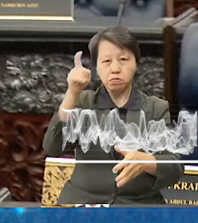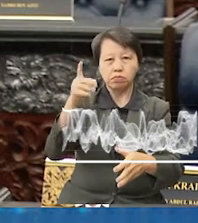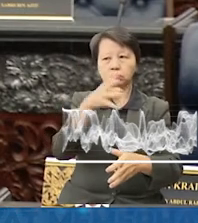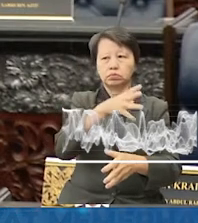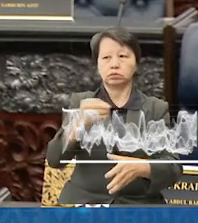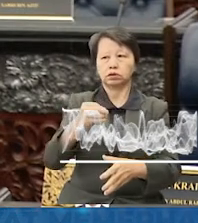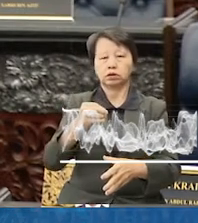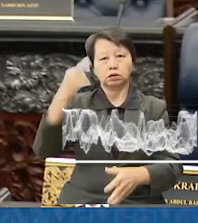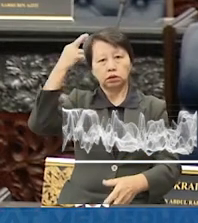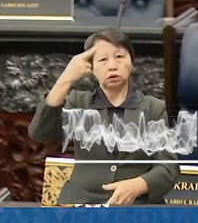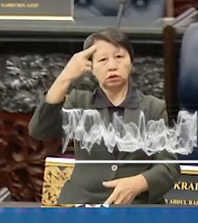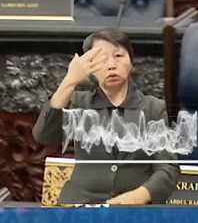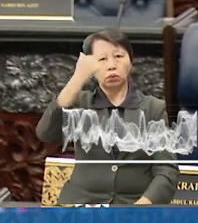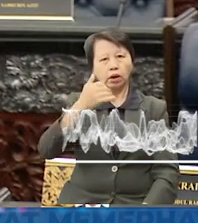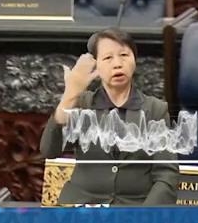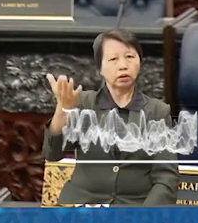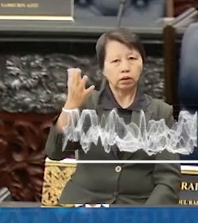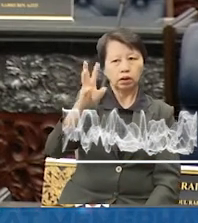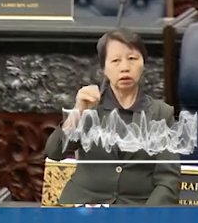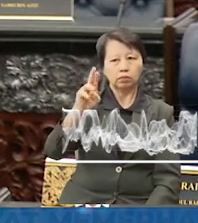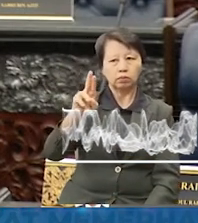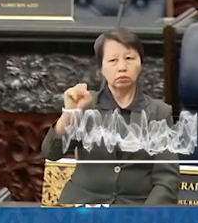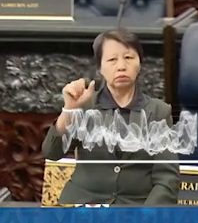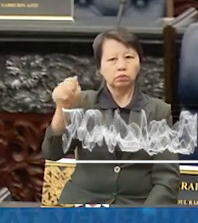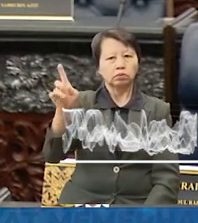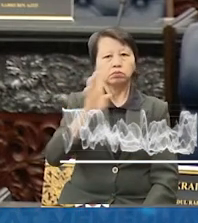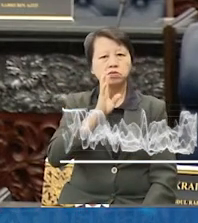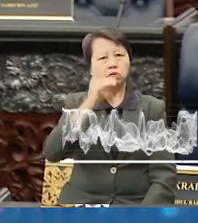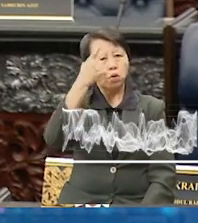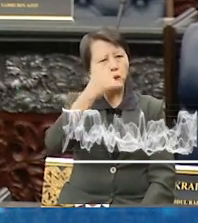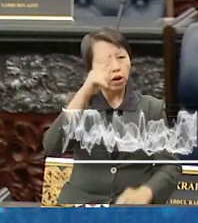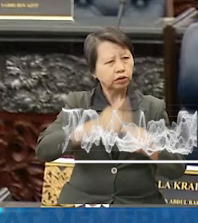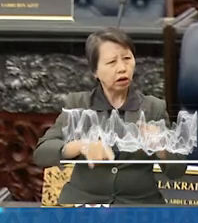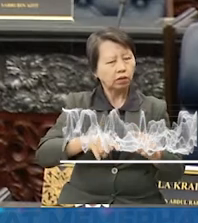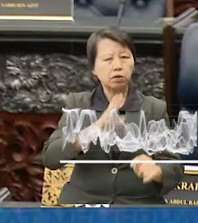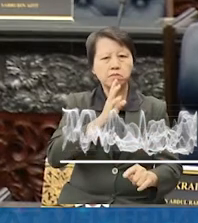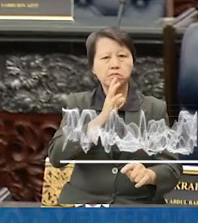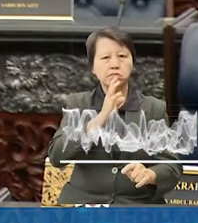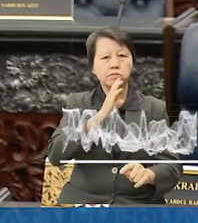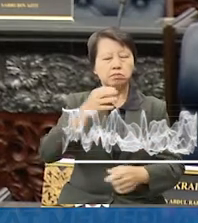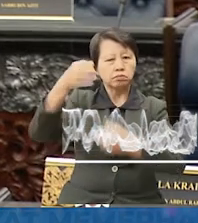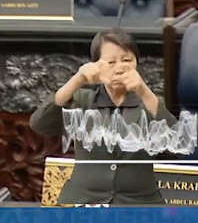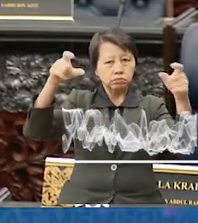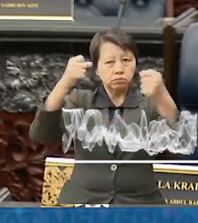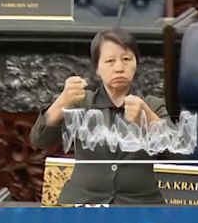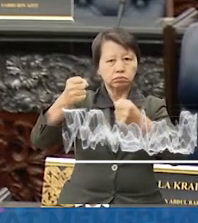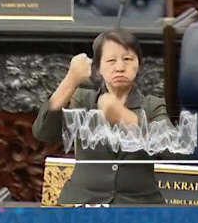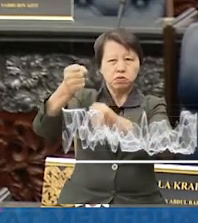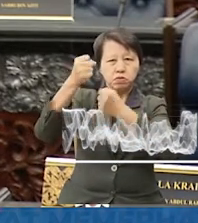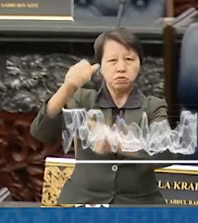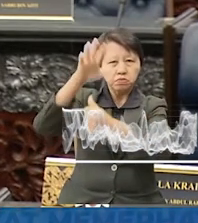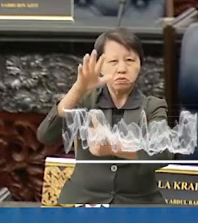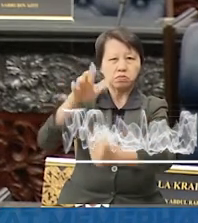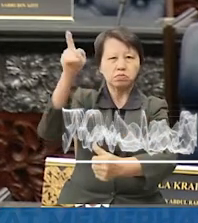Dan alasan kenapa beliau mengatakan tidak boleh diturunkan sepanduk mengecam Benjamin